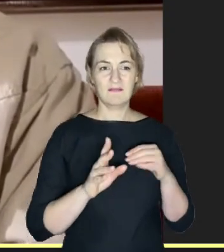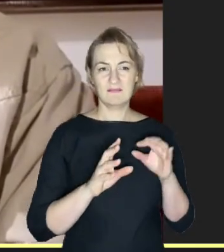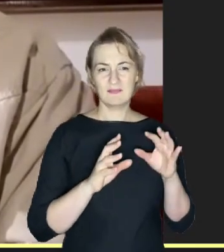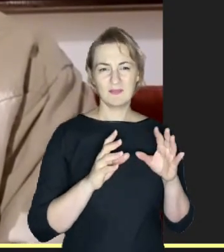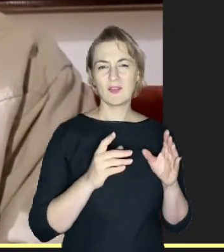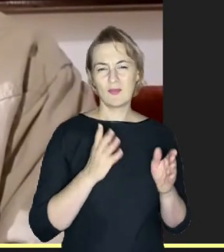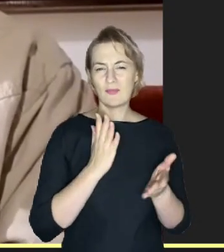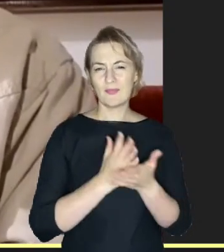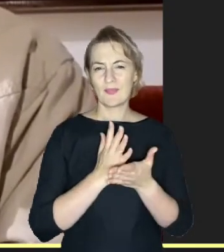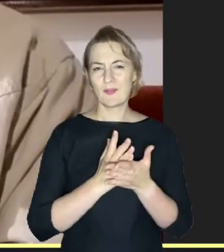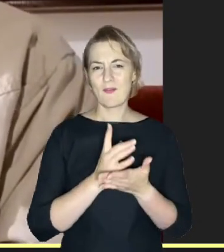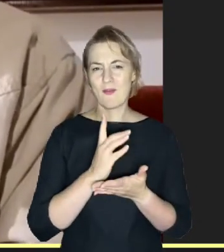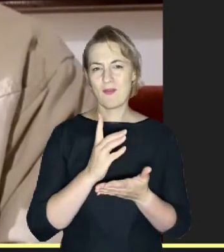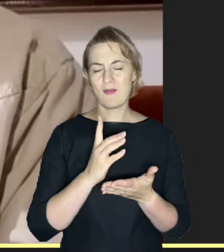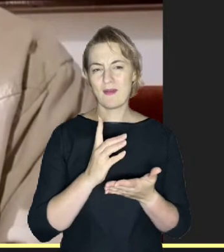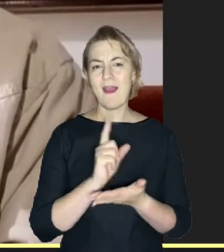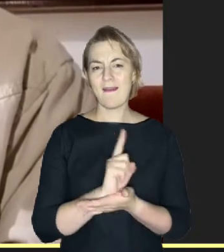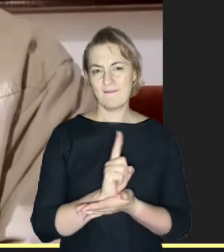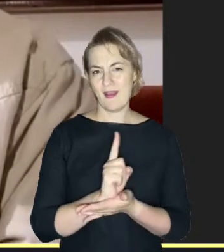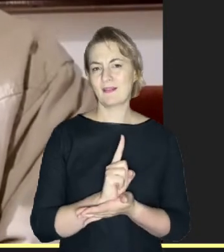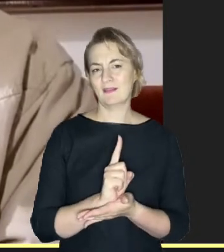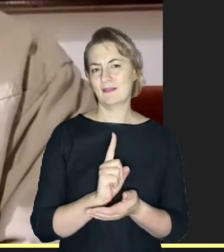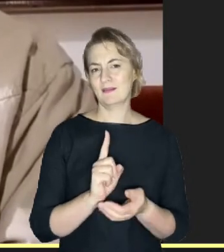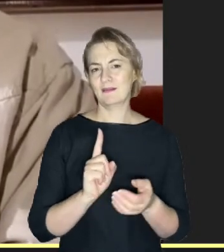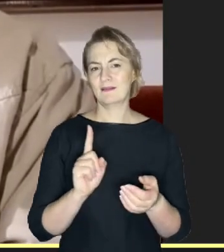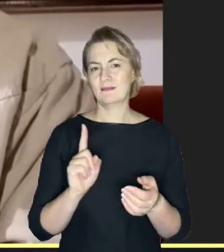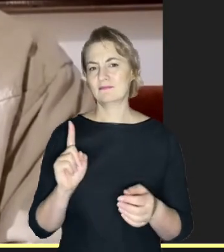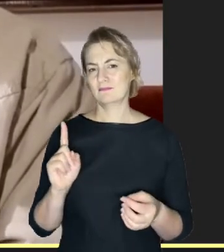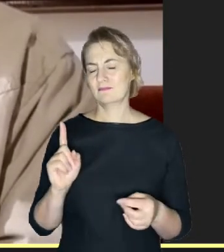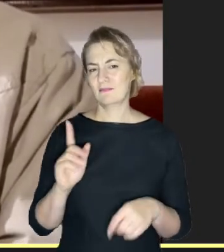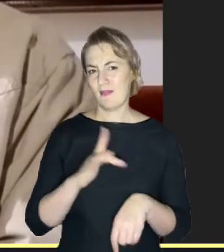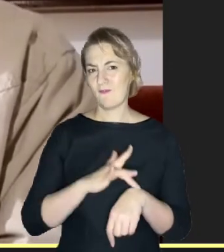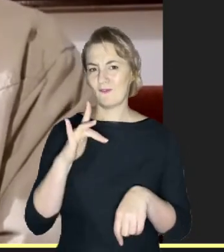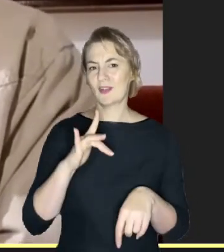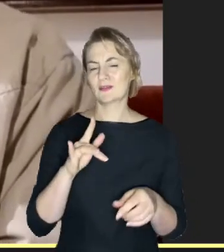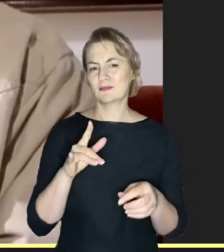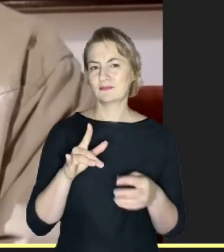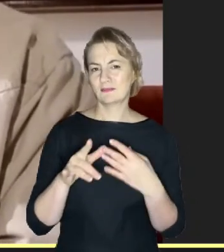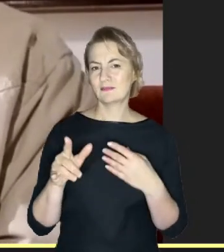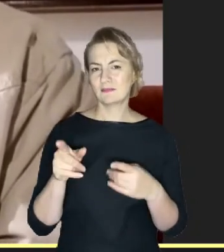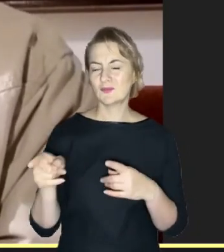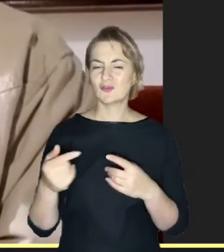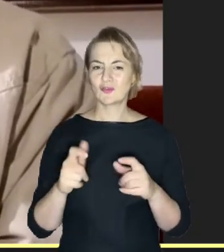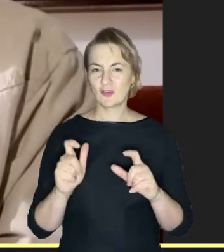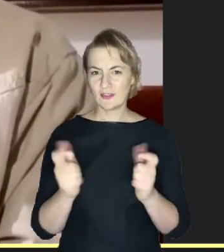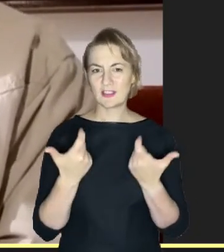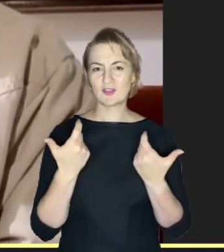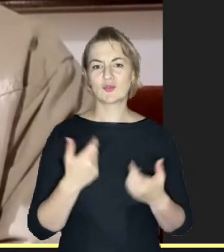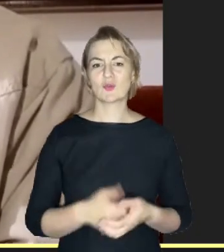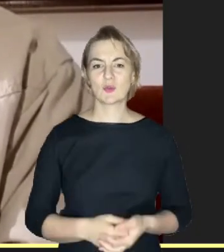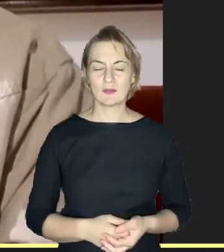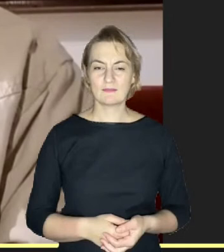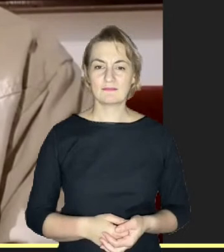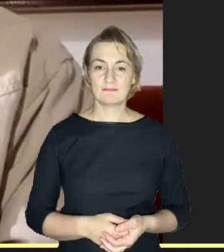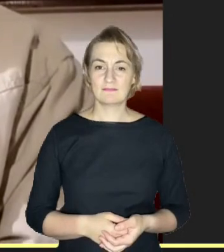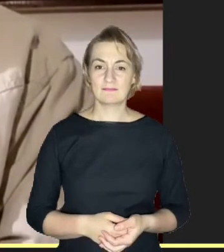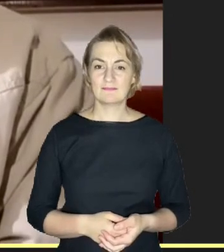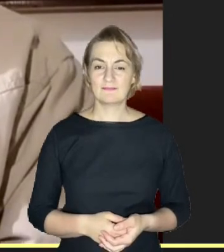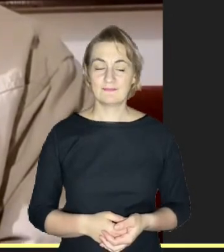to są objawy jakiegoś pierwotnego procesu, czegoś, co się wydarzyło, właśnie też ciekawe